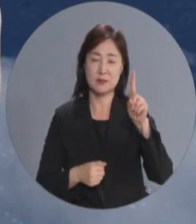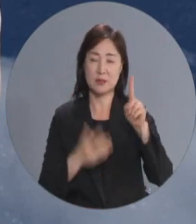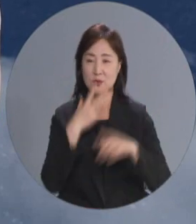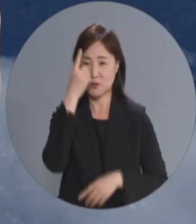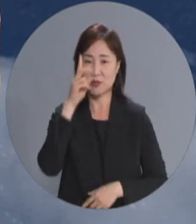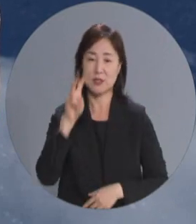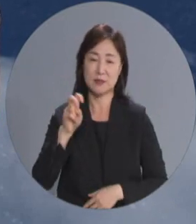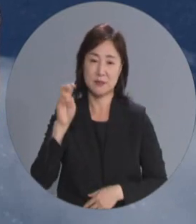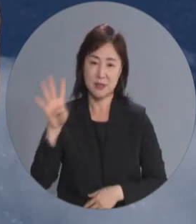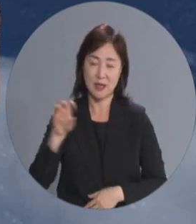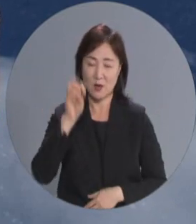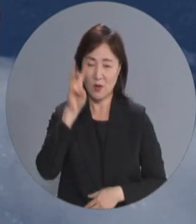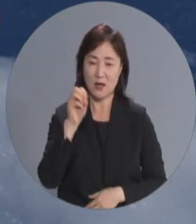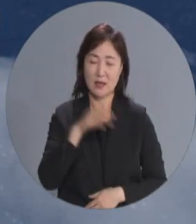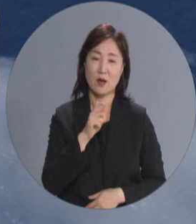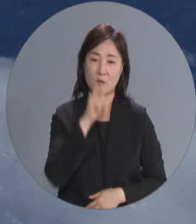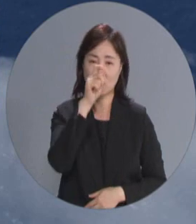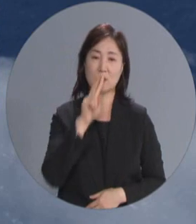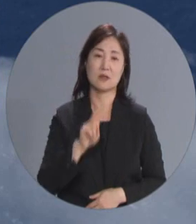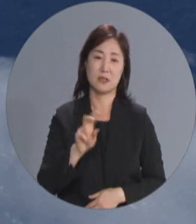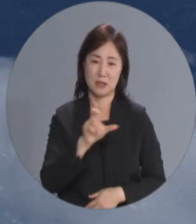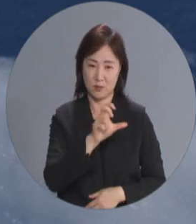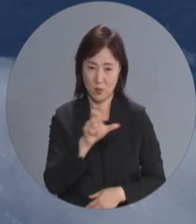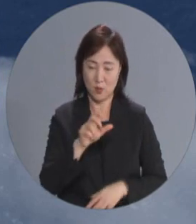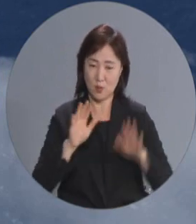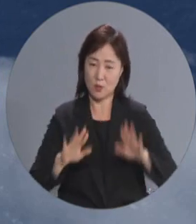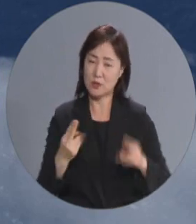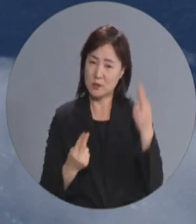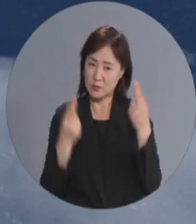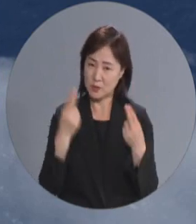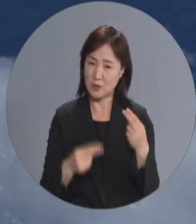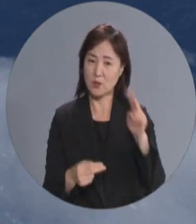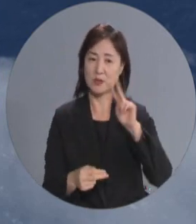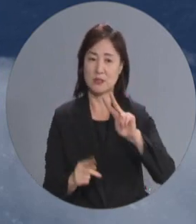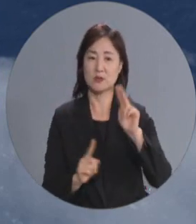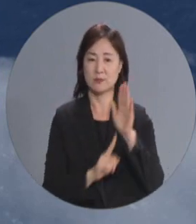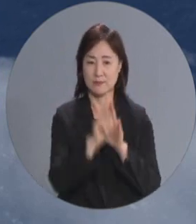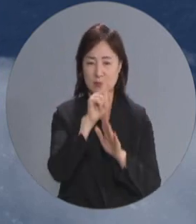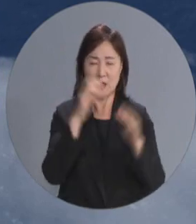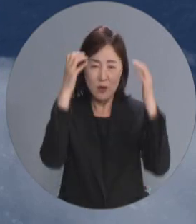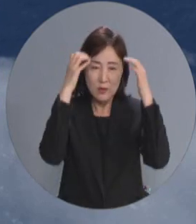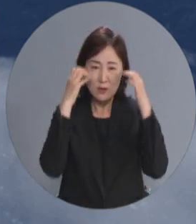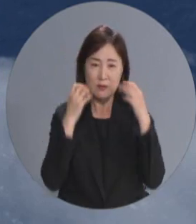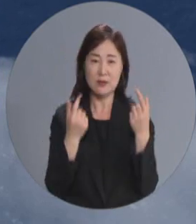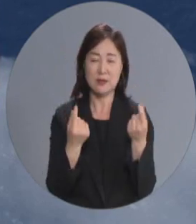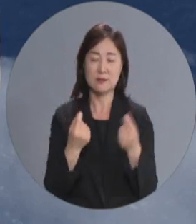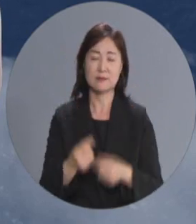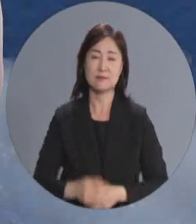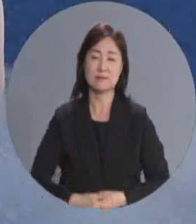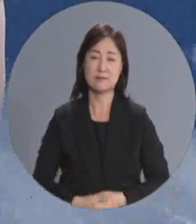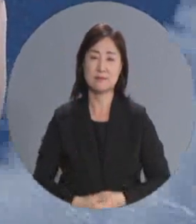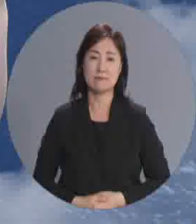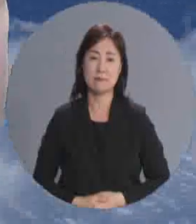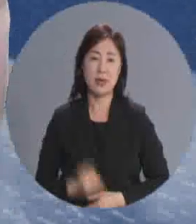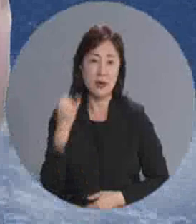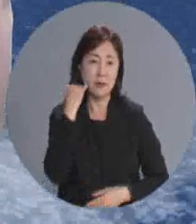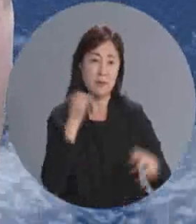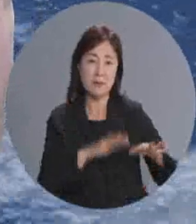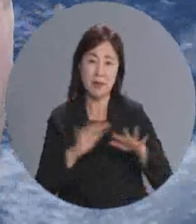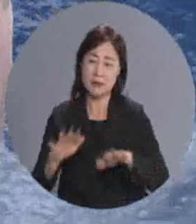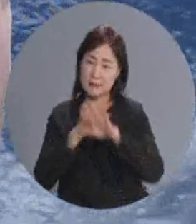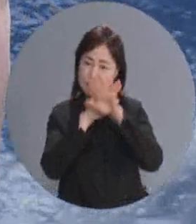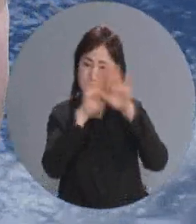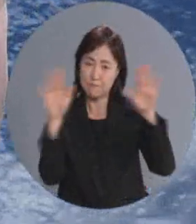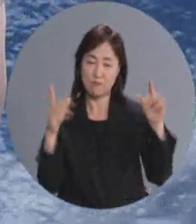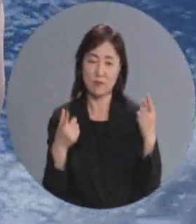24도 광양 고흥 25도로 오늘보다 2도 가량이 더 올라 덥게 느껴지겠습니다 해상에도 대체로 맑은